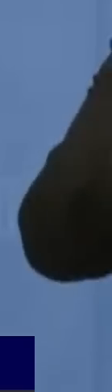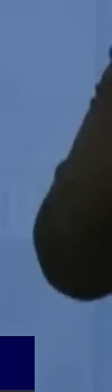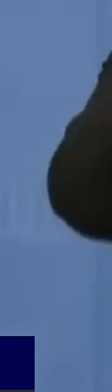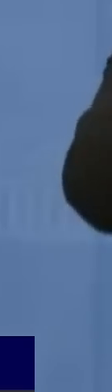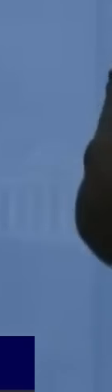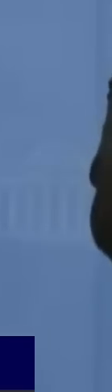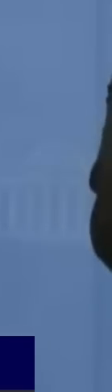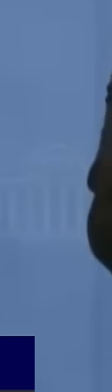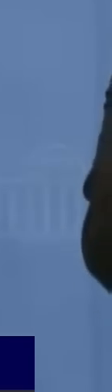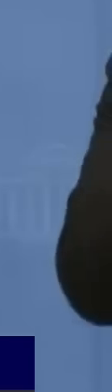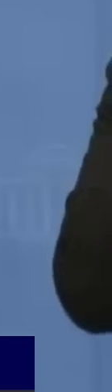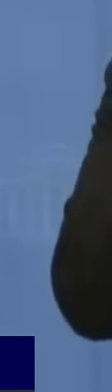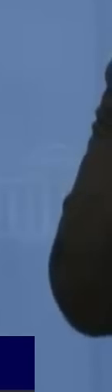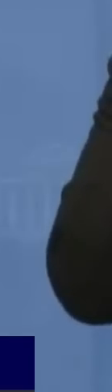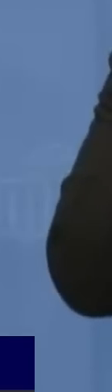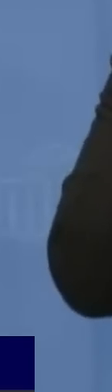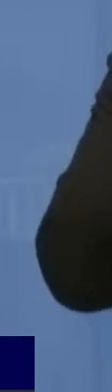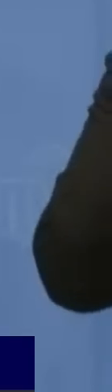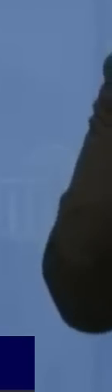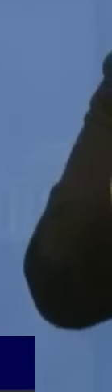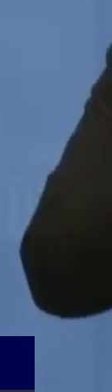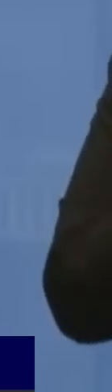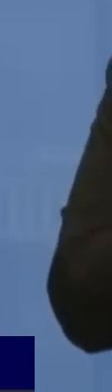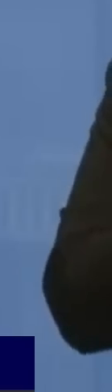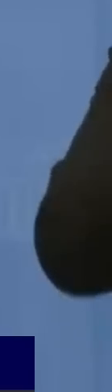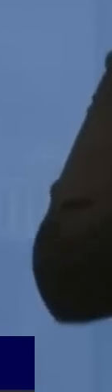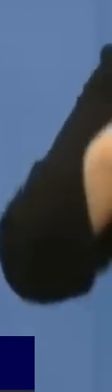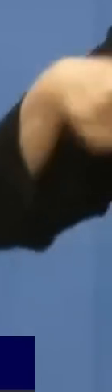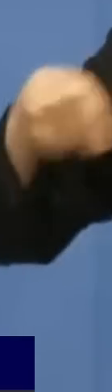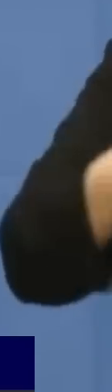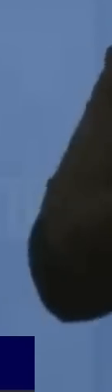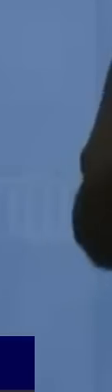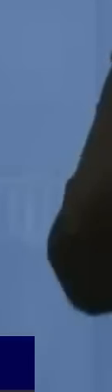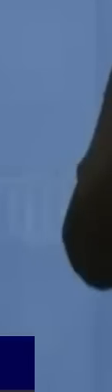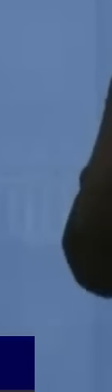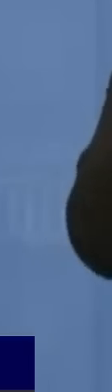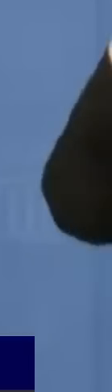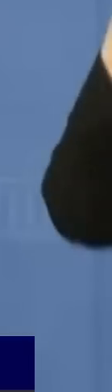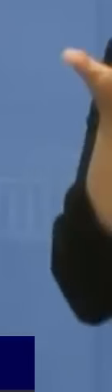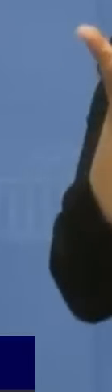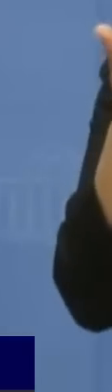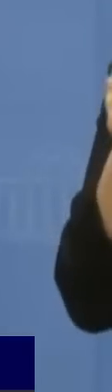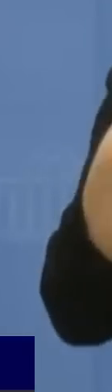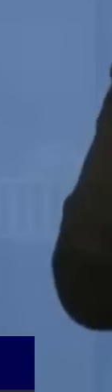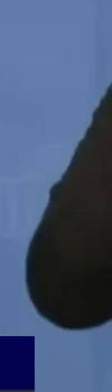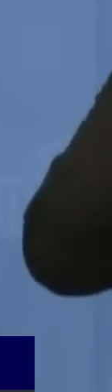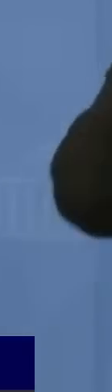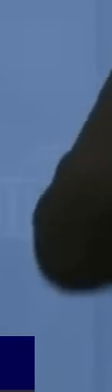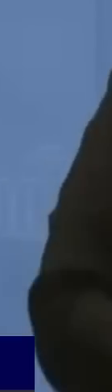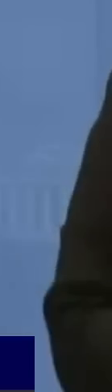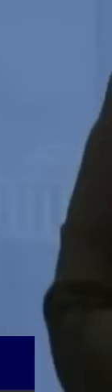자세로 과연 우리의 요구 상을 제대로 반영할 수 있을는지 심히 우려스럽습니다